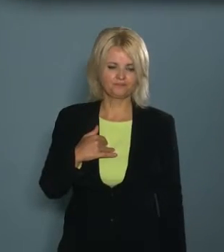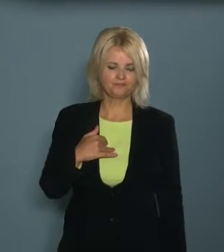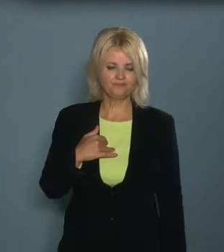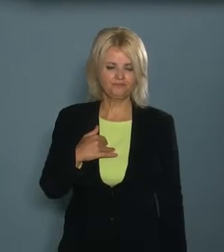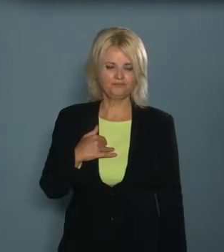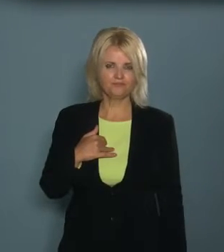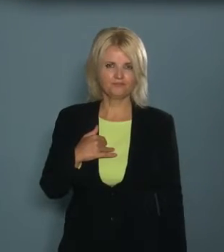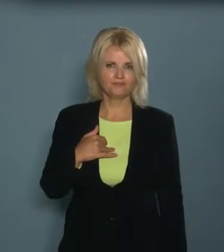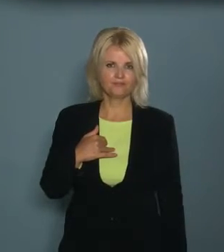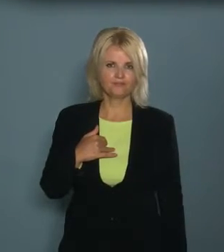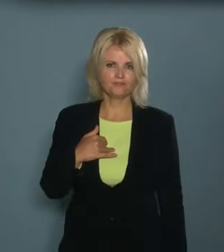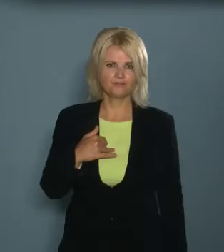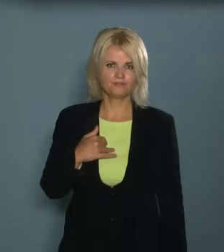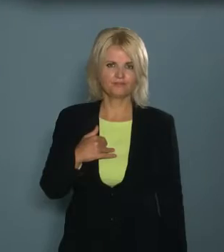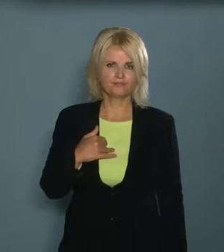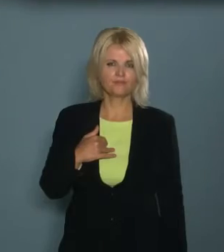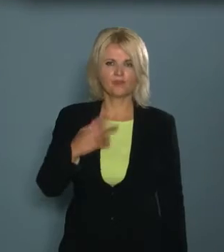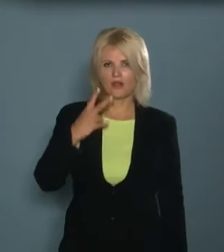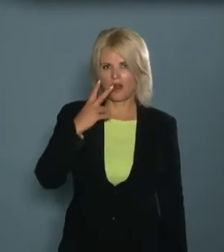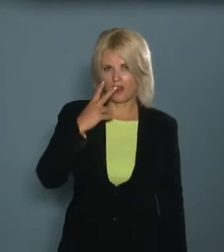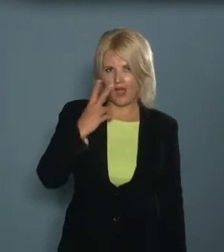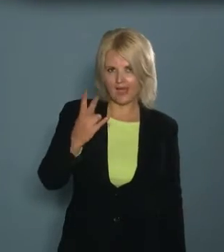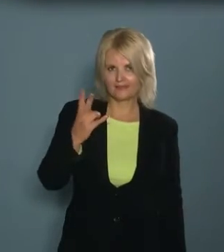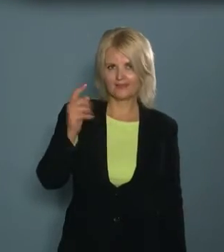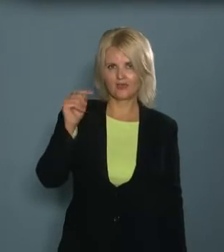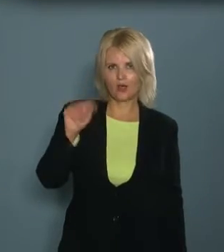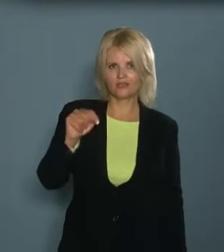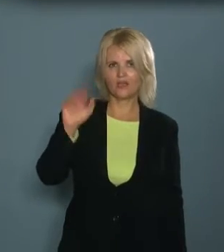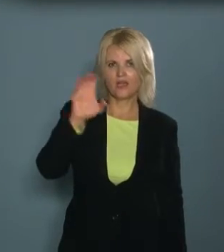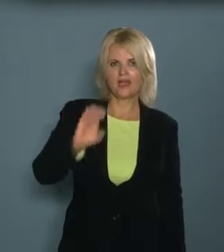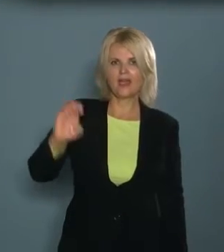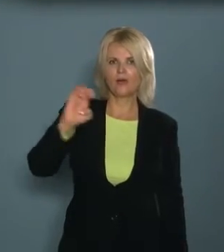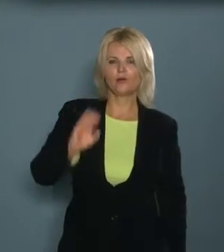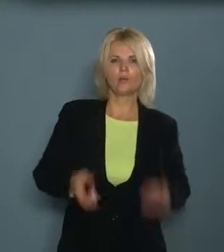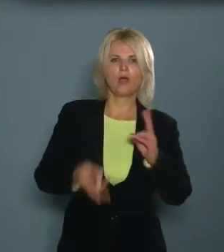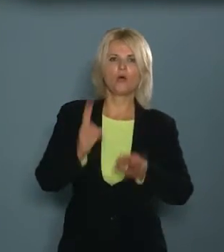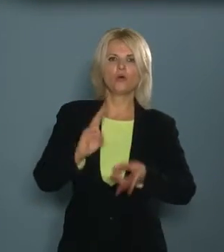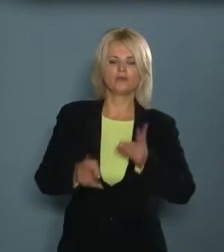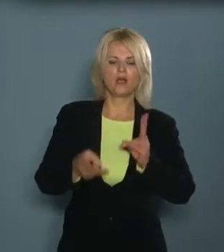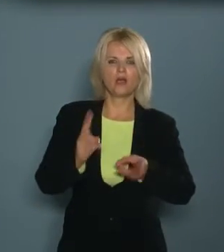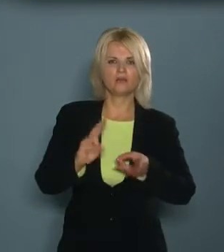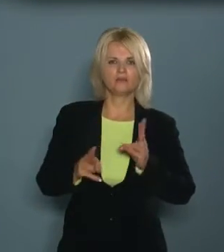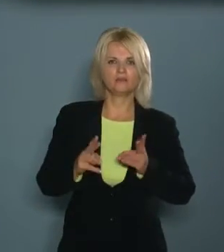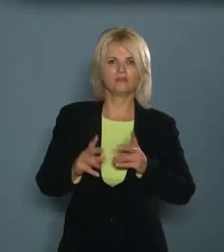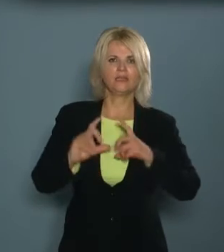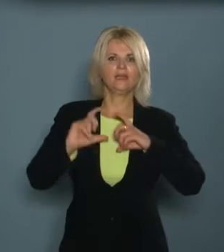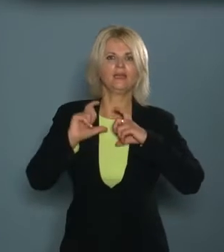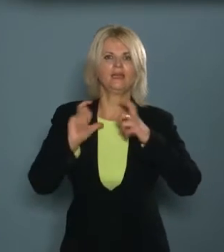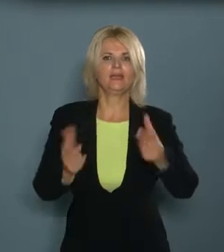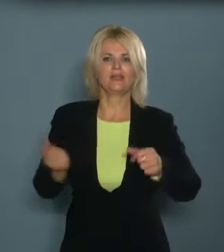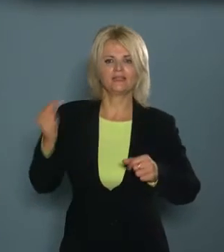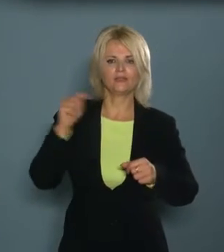viszonylag teljességében látni azt, hogy Európa hogyan jutott oda, ahol ma